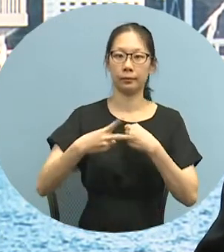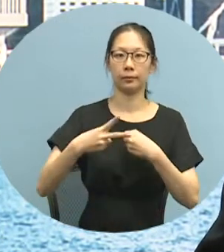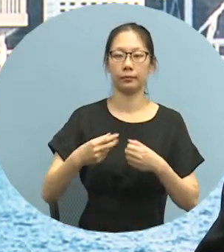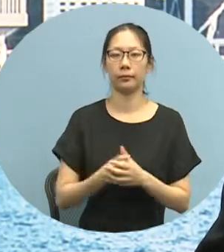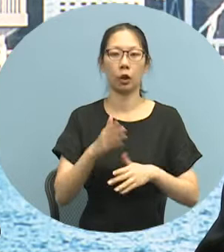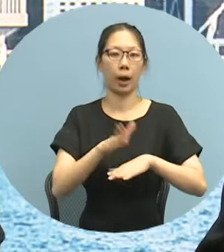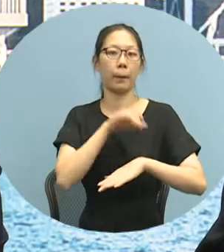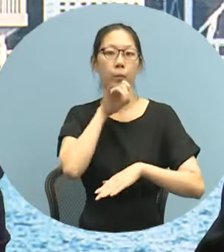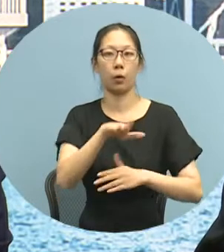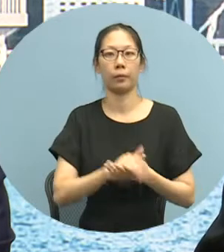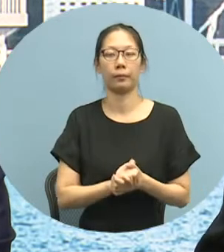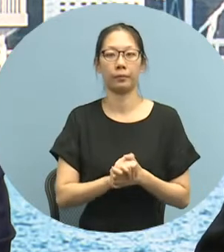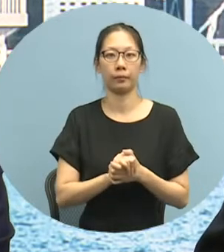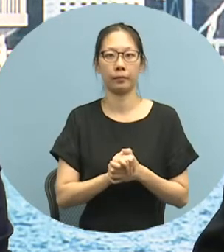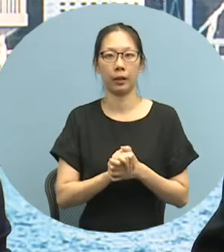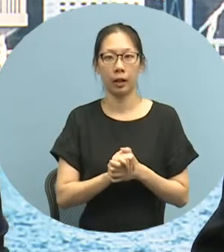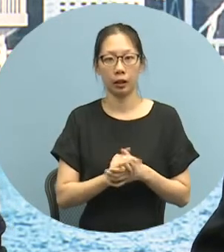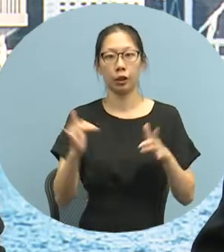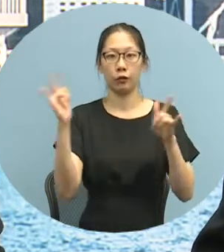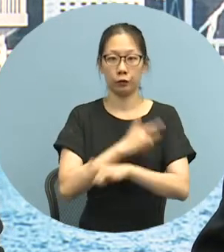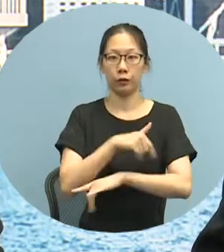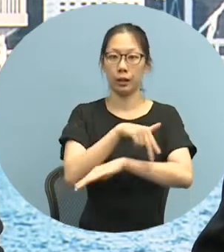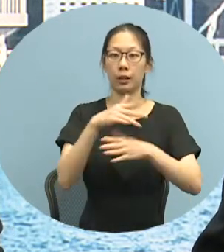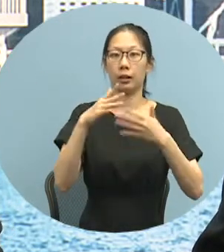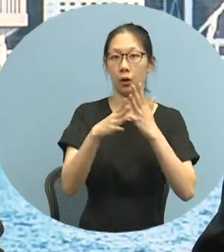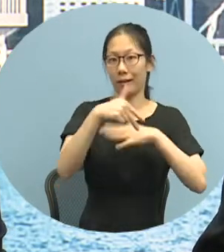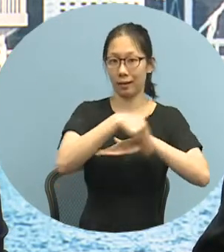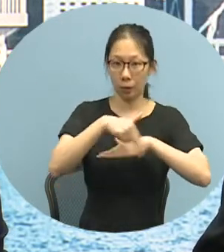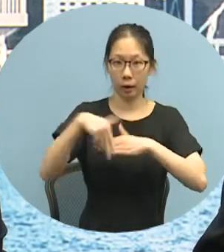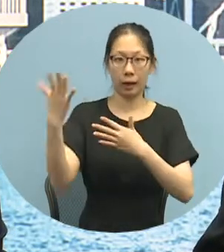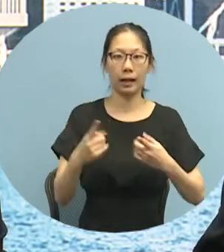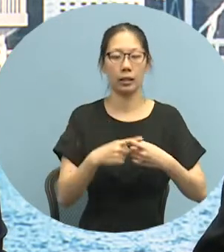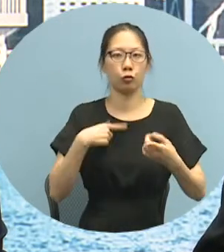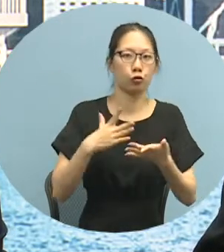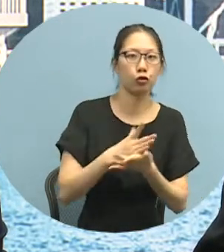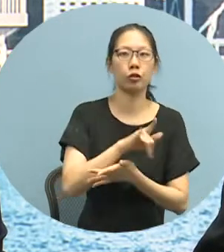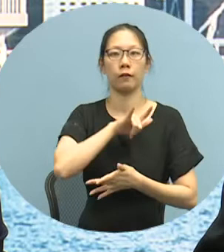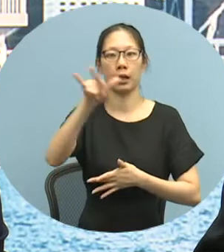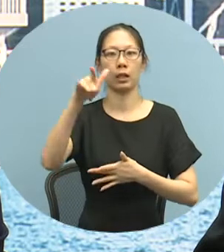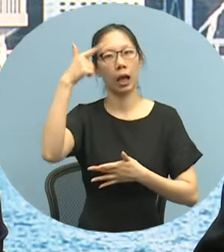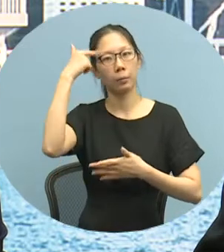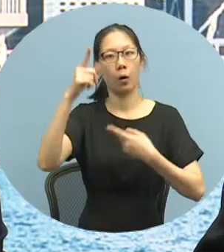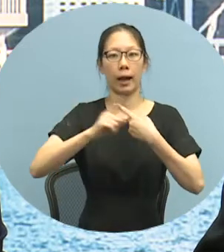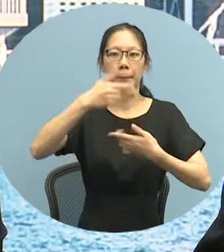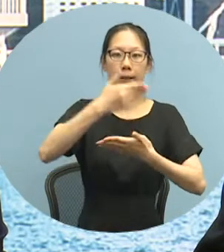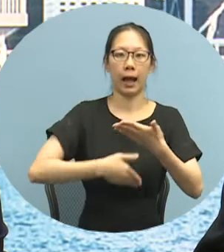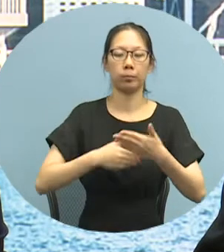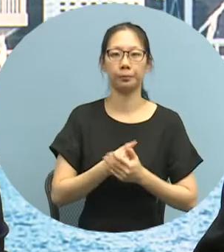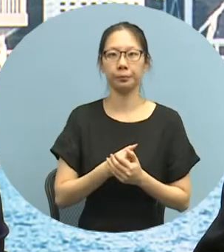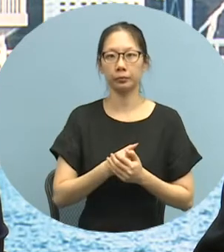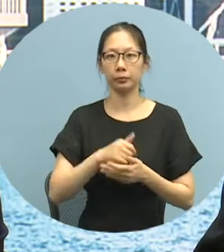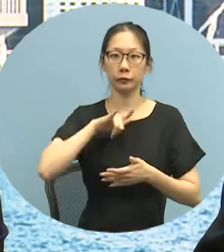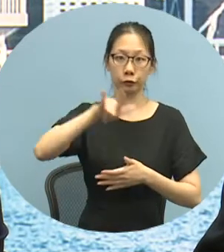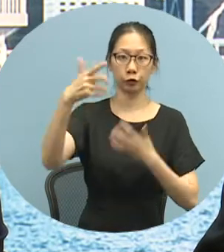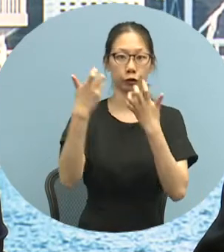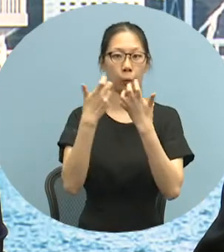我頭先講過啦，呢個氣泡嘅旅客咧係必須要乘搭一啲咧係專屬嘅航班，以減低個風險。而咧航班嘅班次咧係